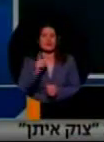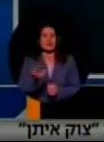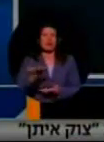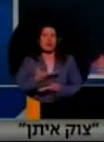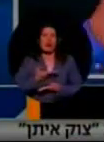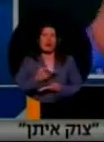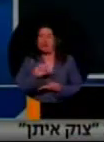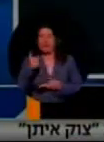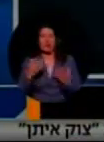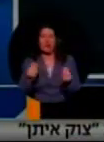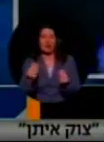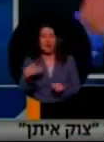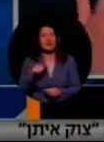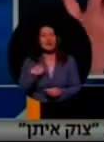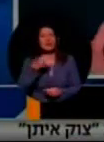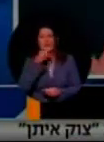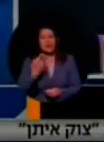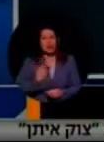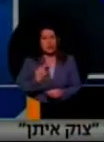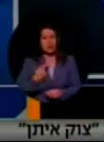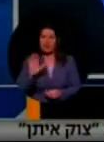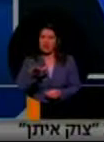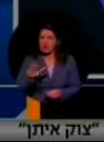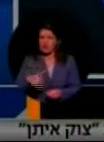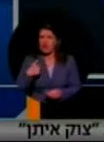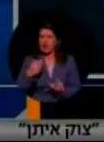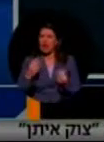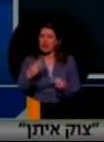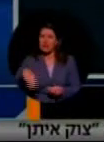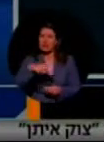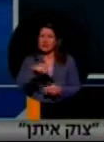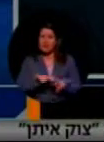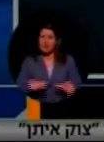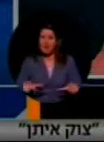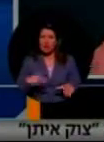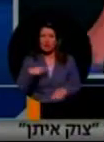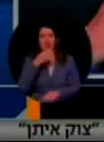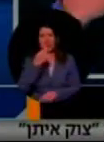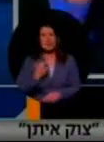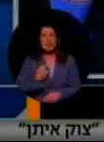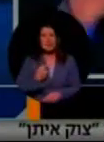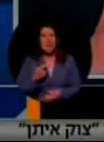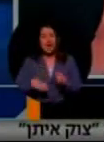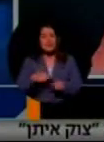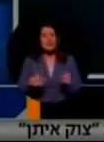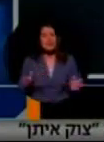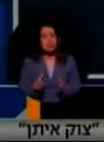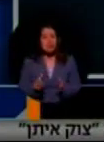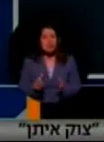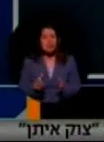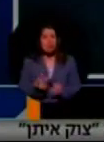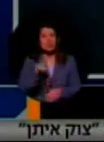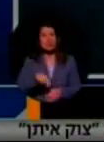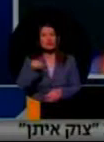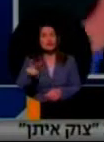לקבל הכי הרבה. אבל אני שואל את עצמי, ואני מסתובב הרבה בארץ עם עסקים קטנים שיש להם עד